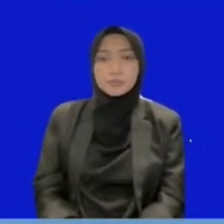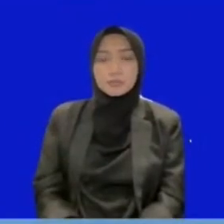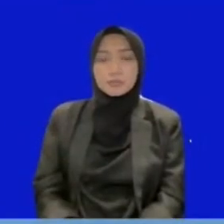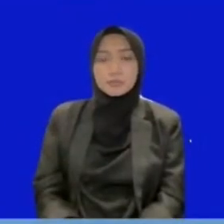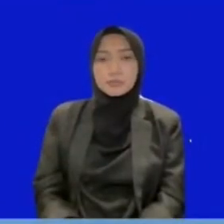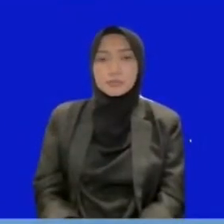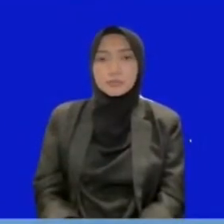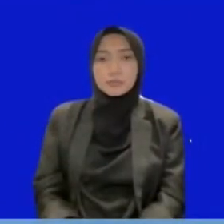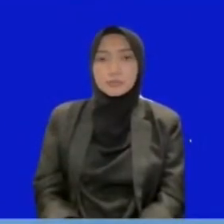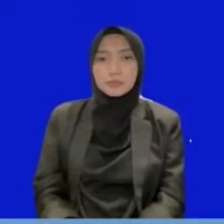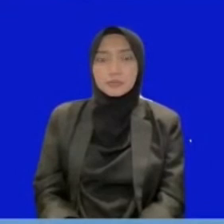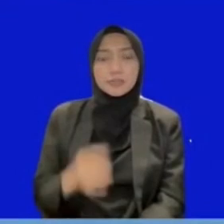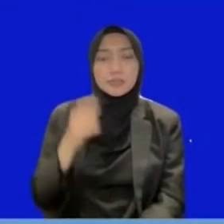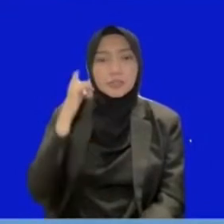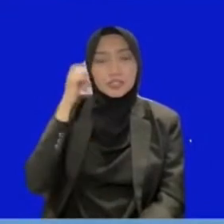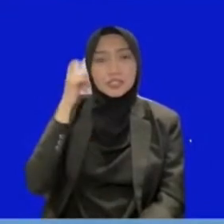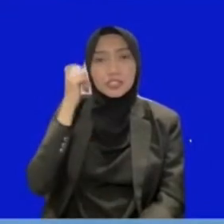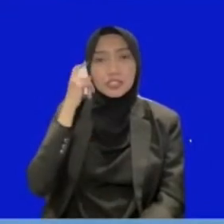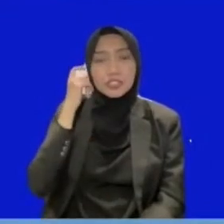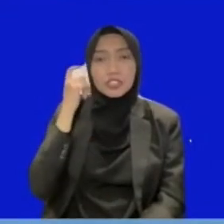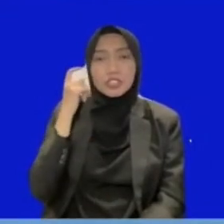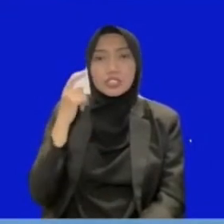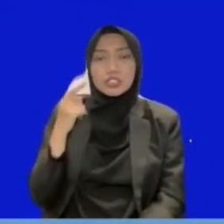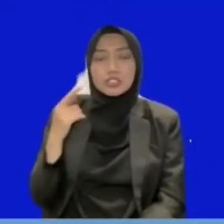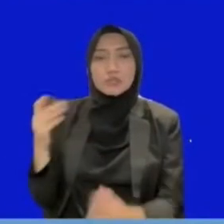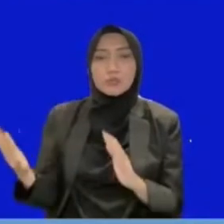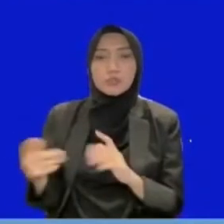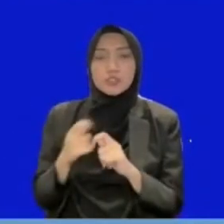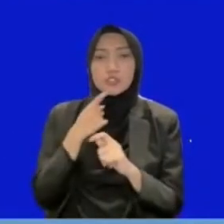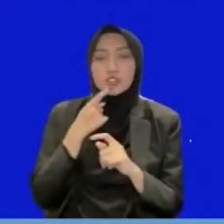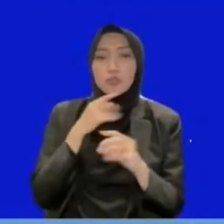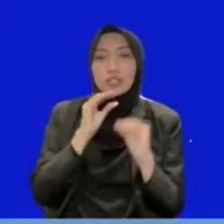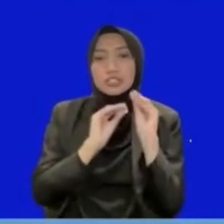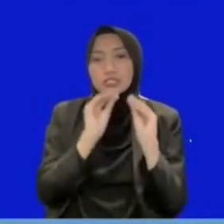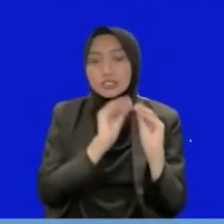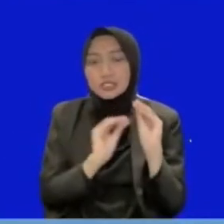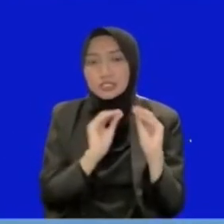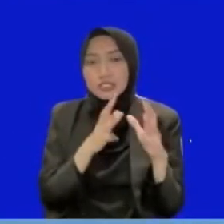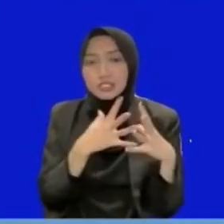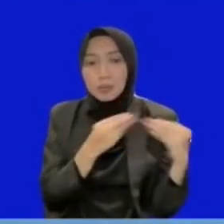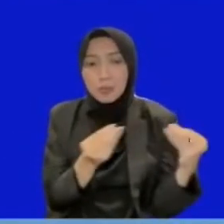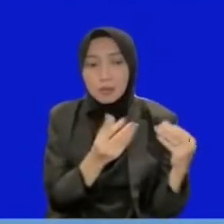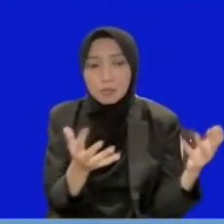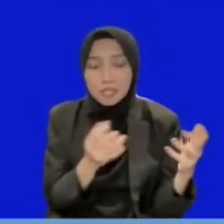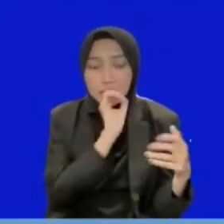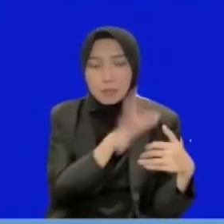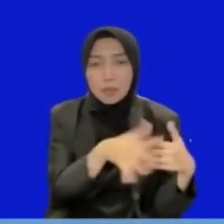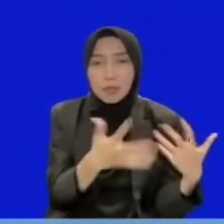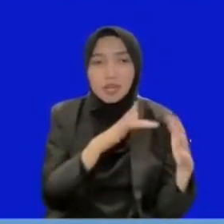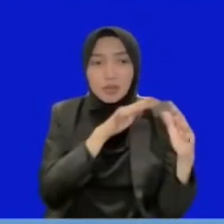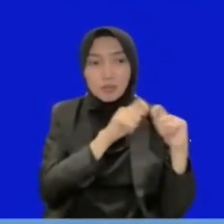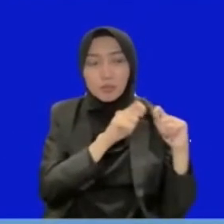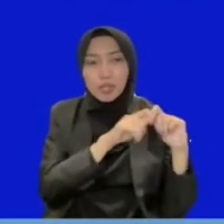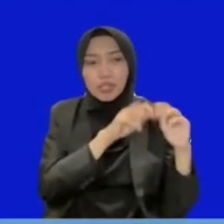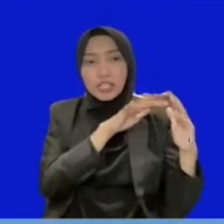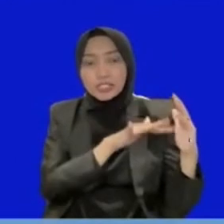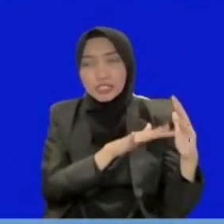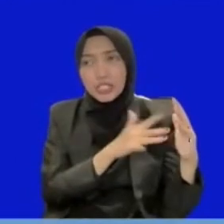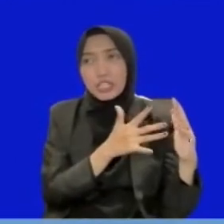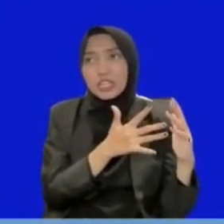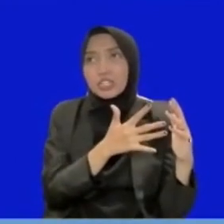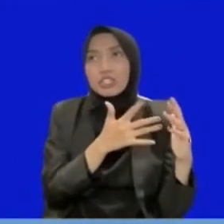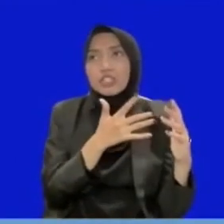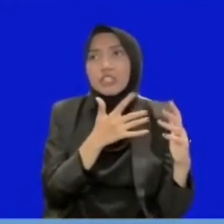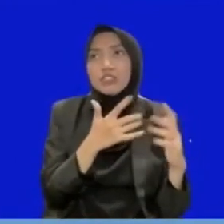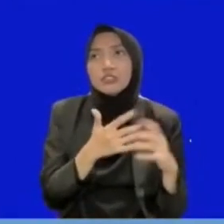Oke, itu kira-kira yang kita sedang coba manage seperti misalnya sampah ini kita coba lakukan kajian dan tentang